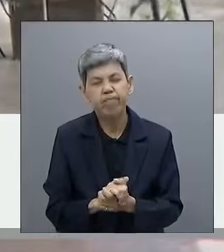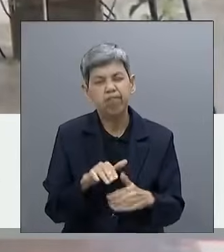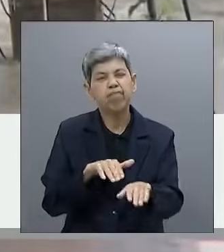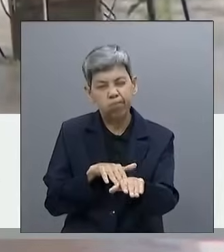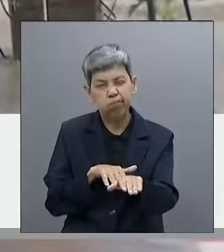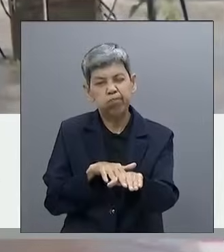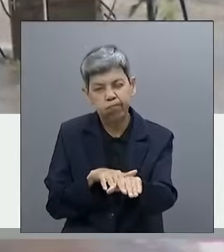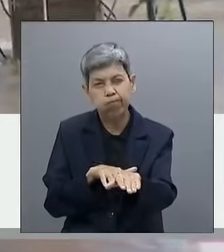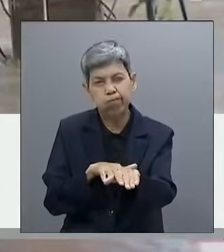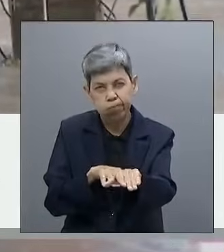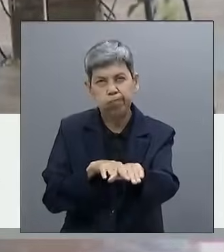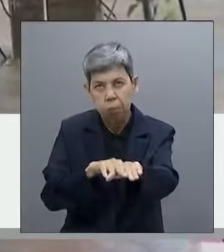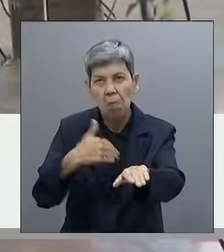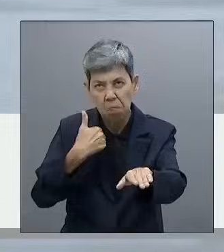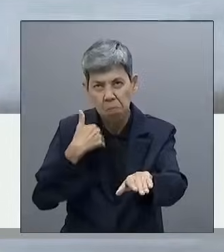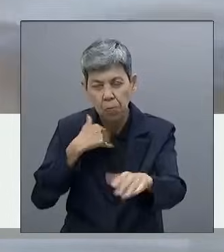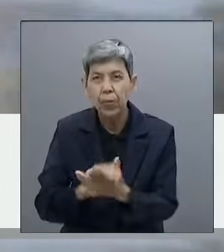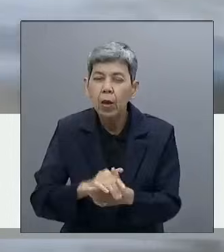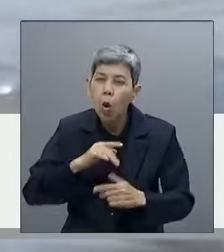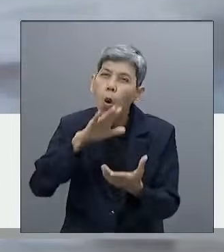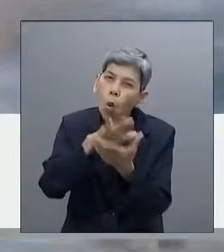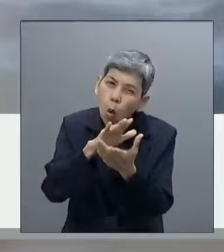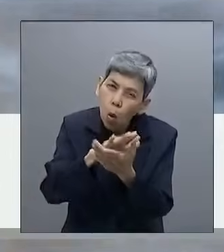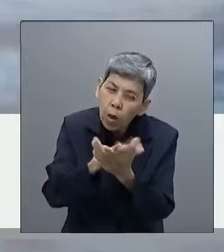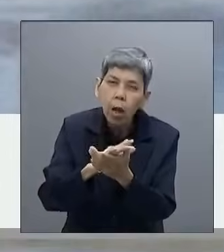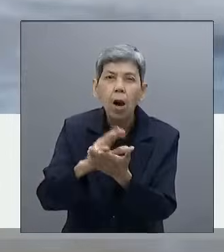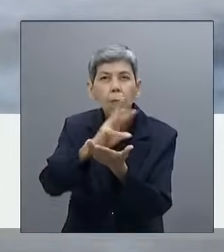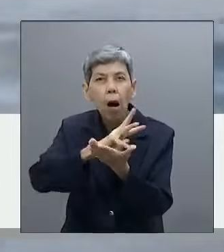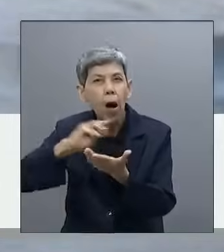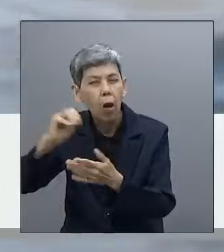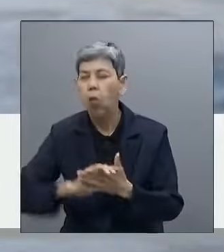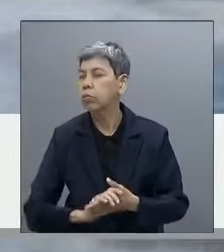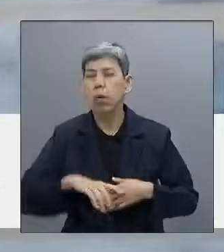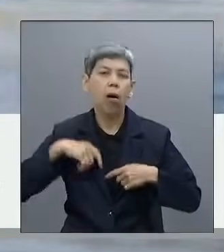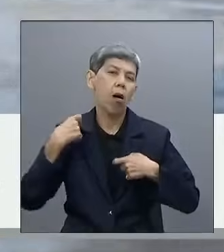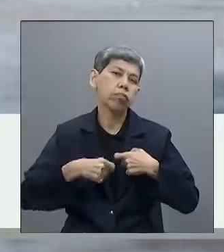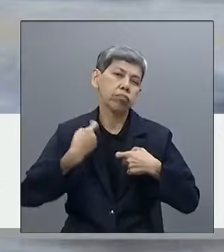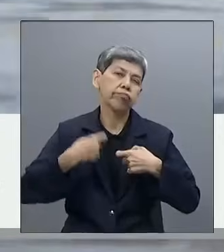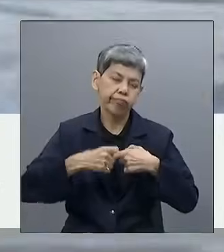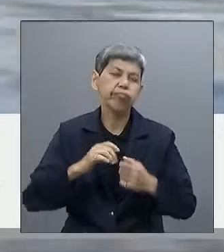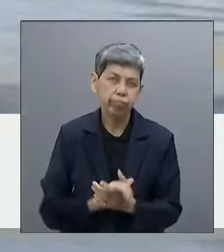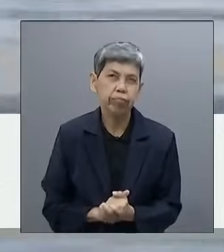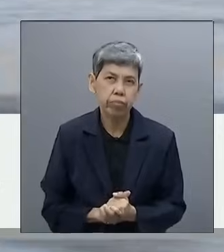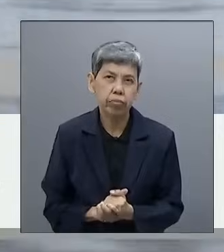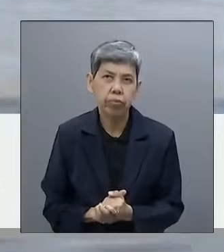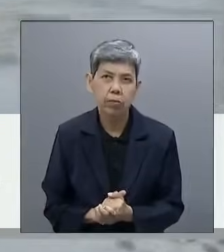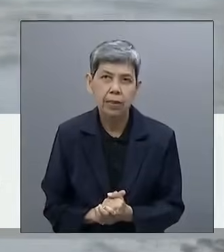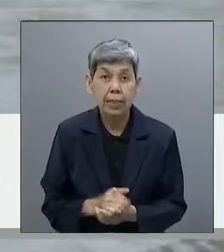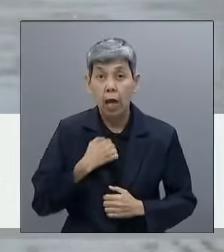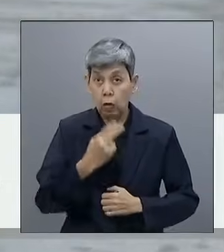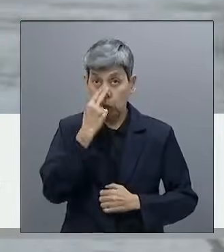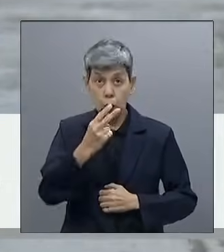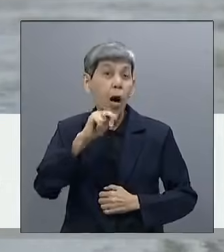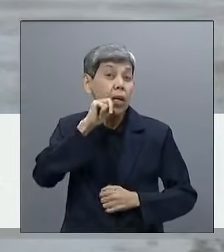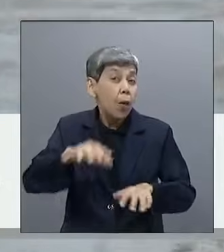นะคะประชาชนที่เขาใช้เส้นทางไปโรงเรียนไปมหาวิทยาลัยก็เดินทางกันลำบากทีเดียวค่ะจุดที่น้